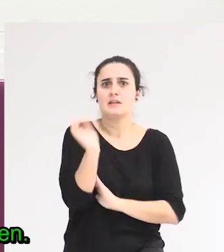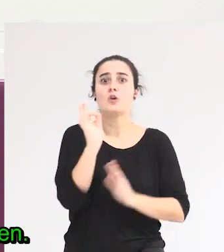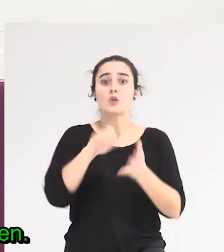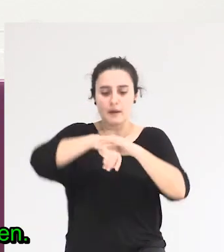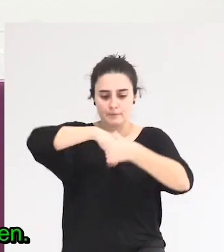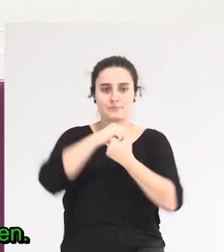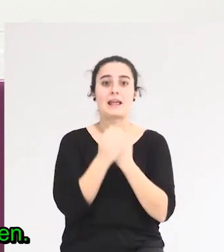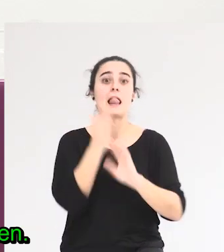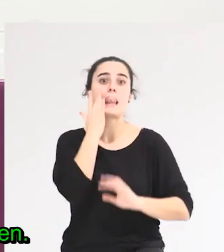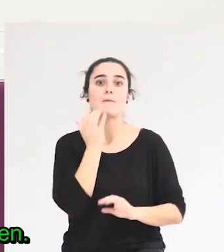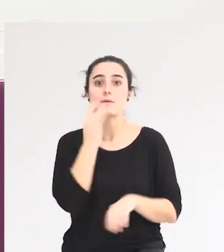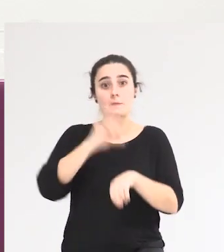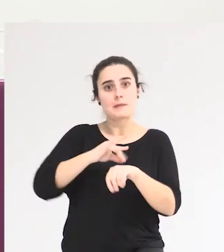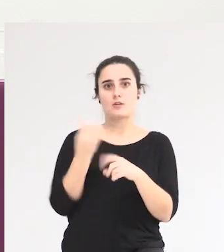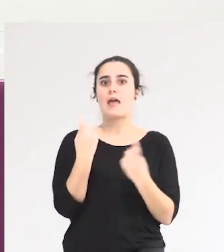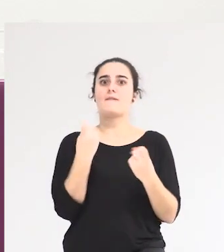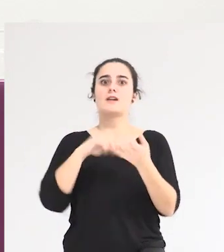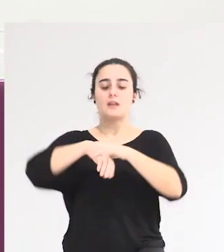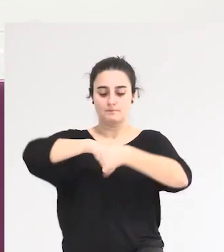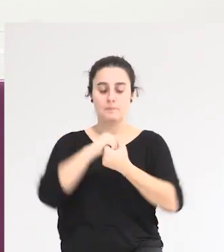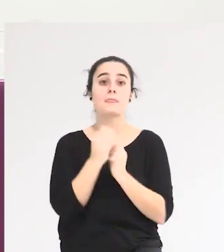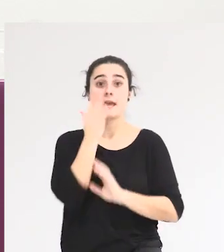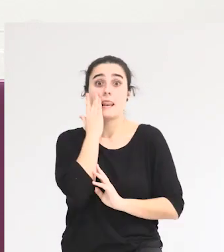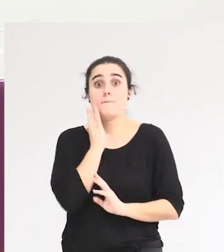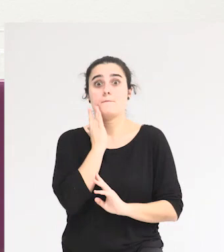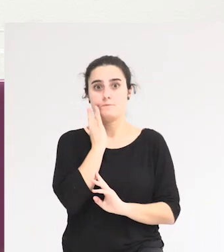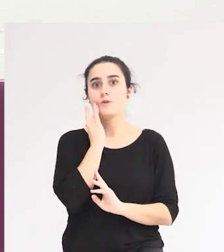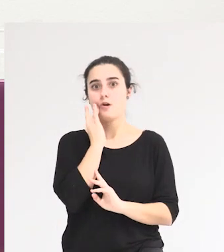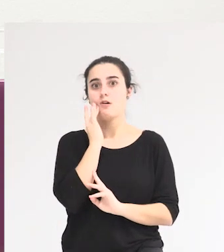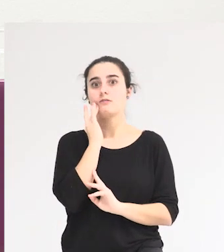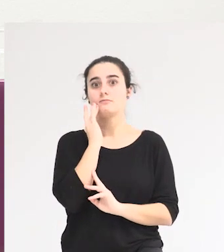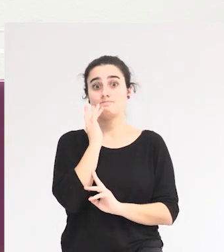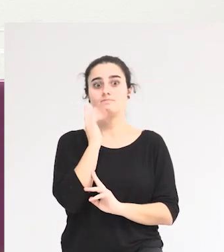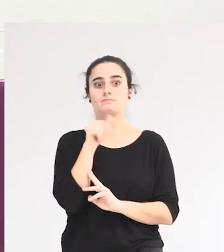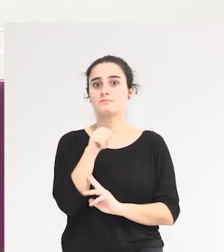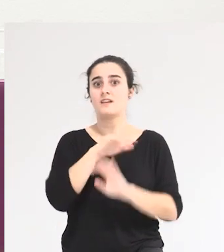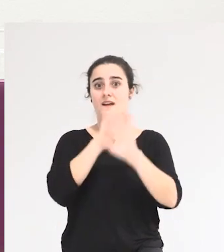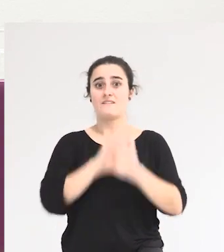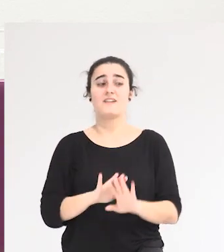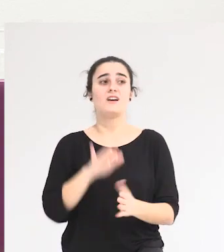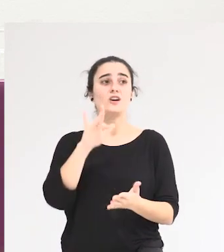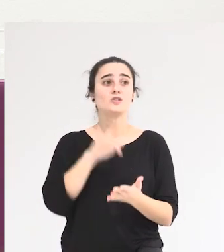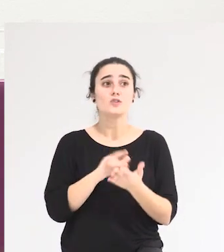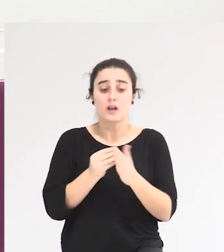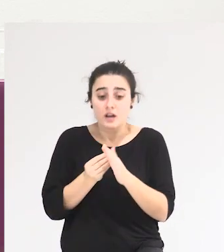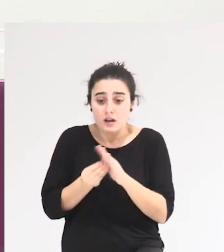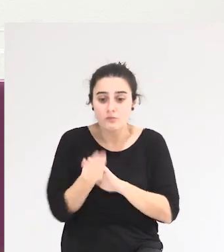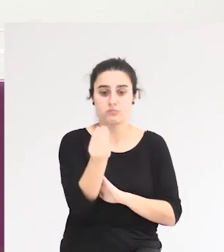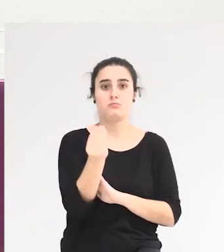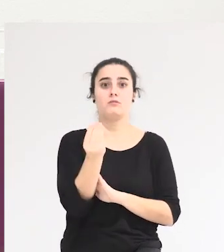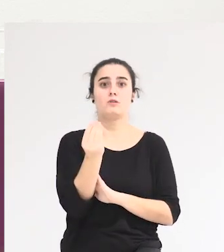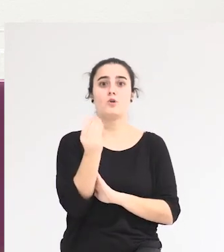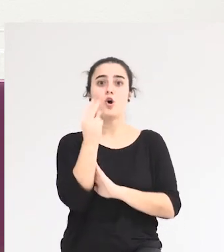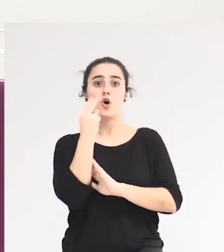ziren, ez da, nola medikuek eskua garbitu behar zituzten, hori ere ez zekiten. Eta beraz hil zen, uste dut, erdituta, 12 egunetara edo,